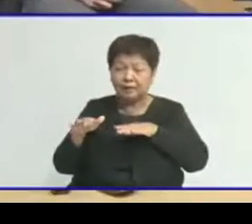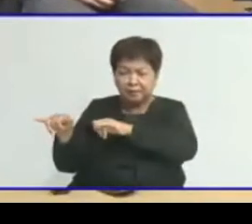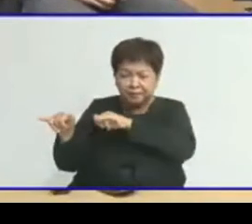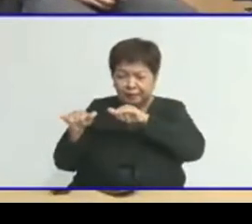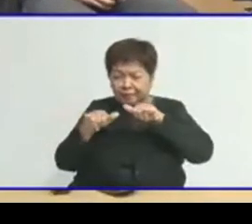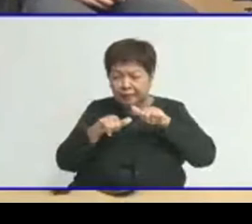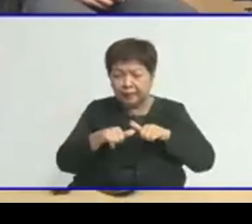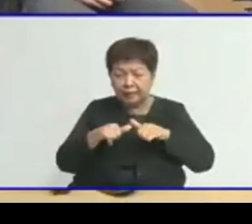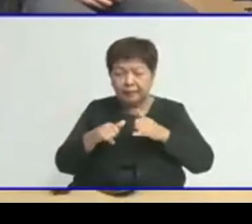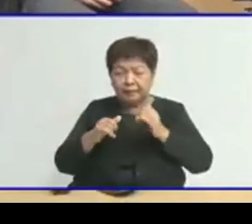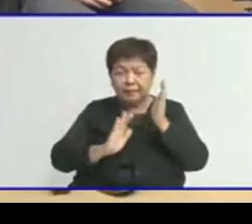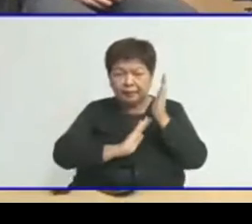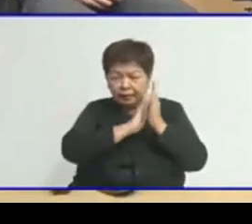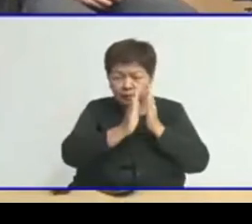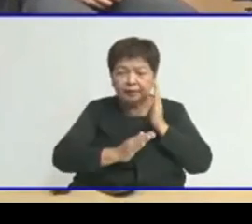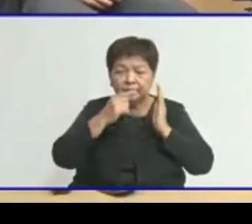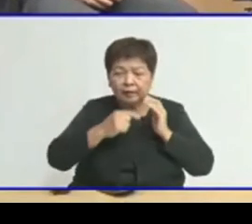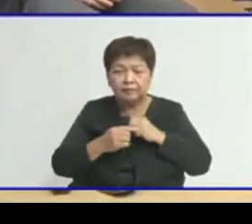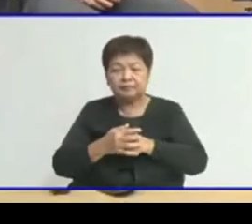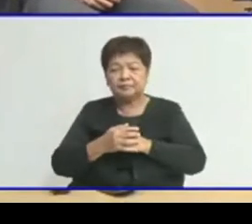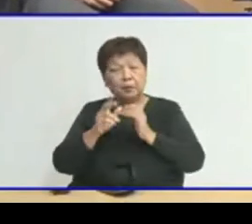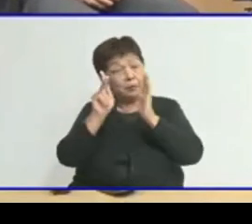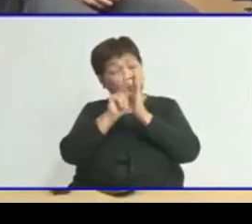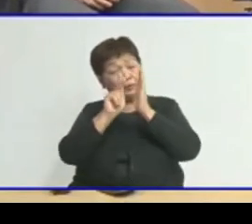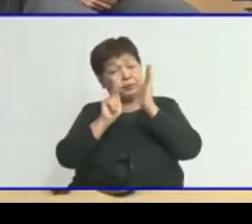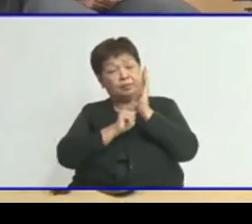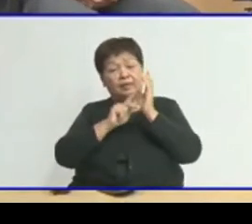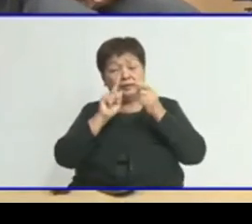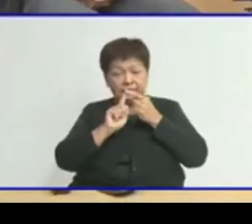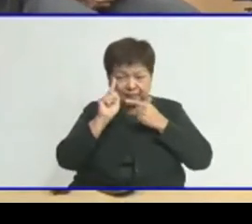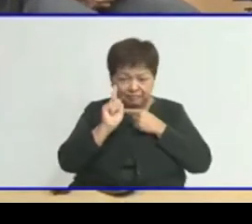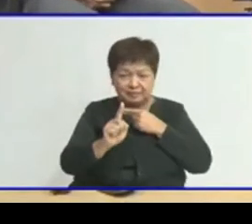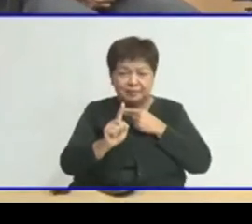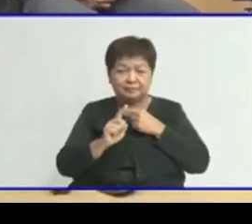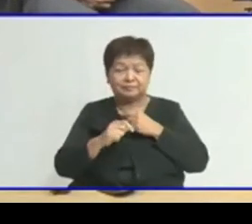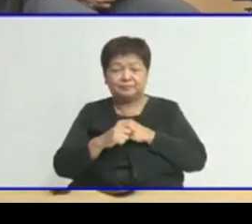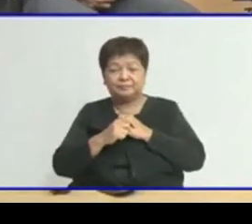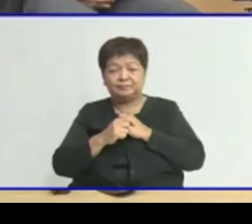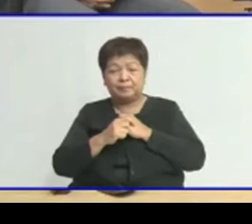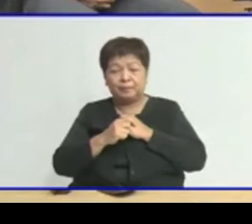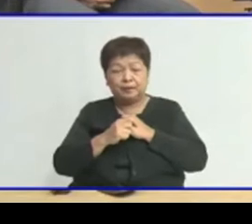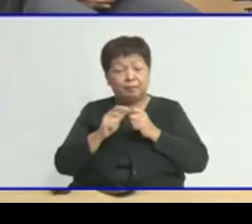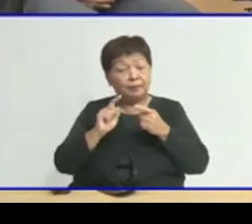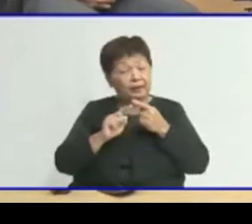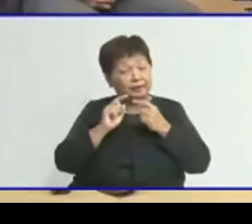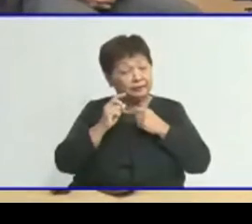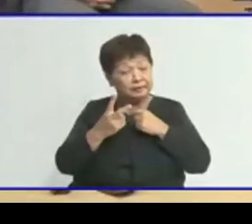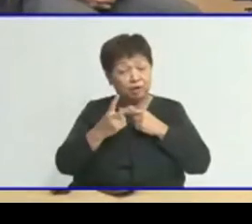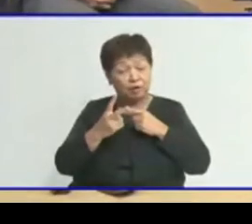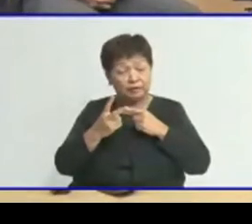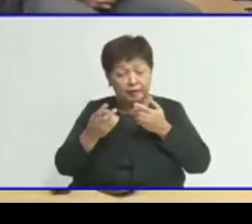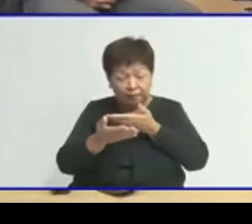ซึ่งวันนี้ถือว่าเป็นการเสวนาออนไลน์ครั้งที่2ค่ะก็ดิฉันธนาสุวรรณศักดิ์ค่ะเป็น